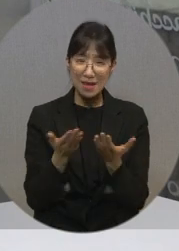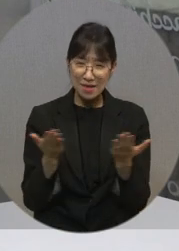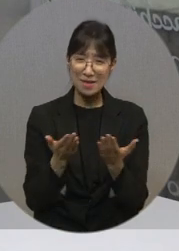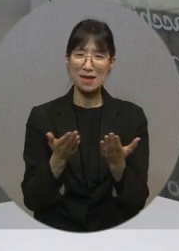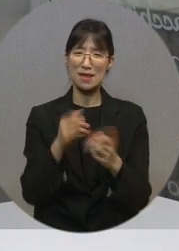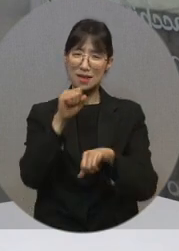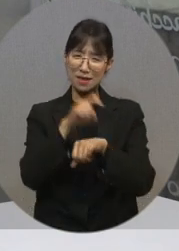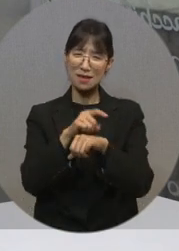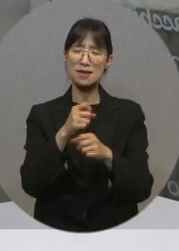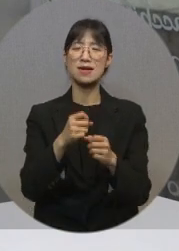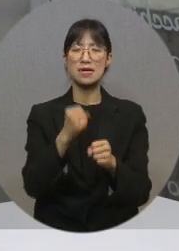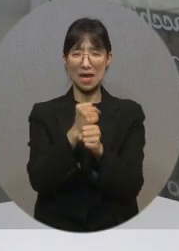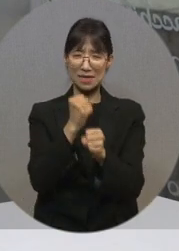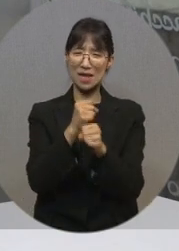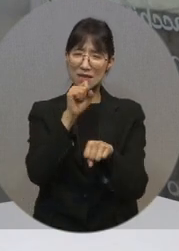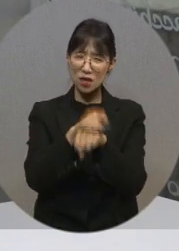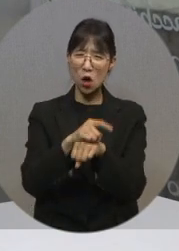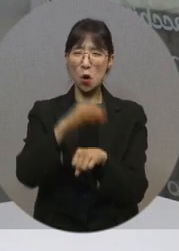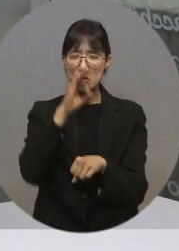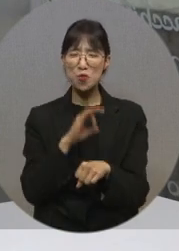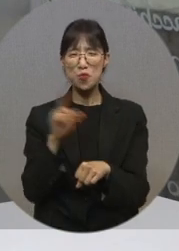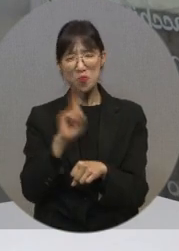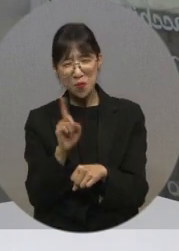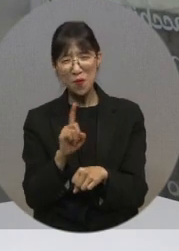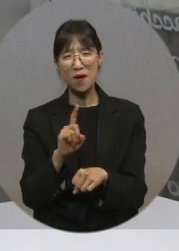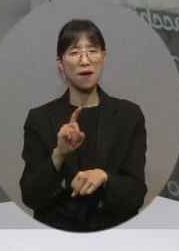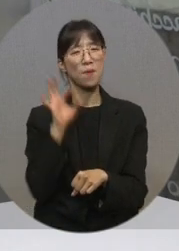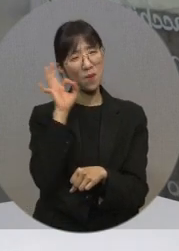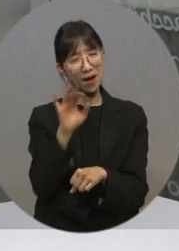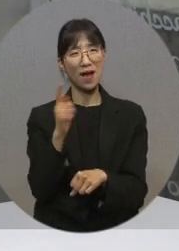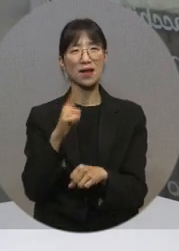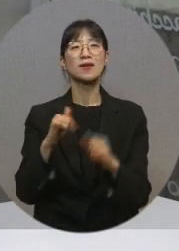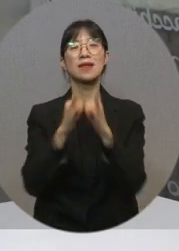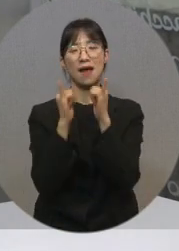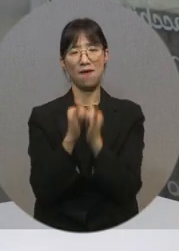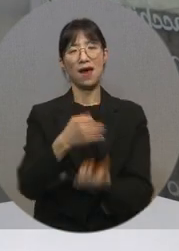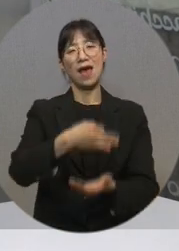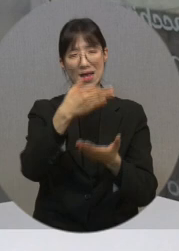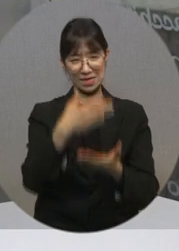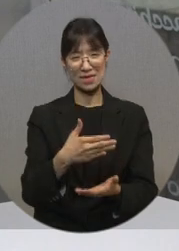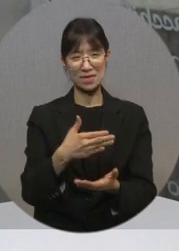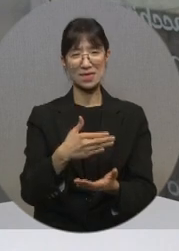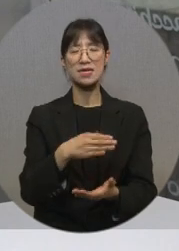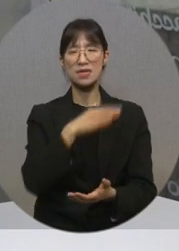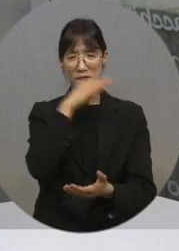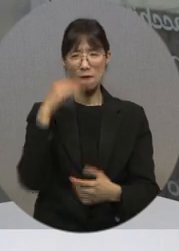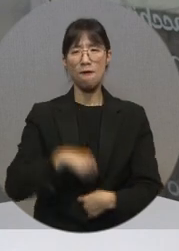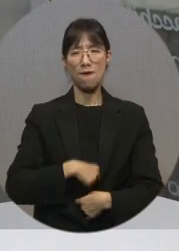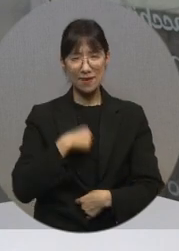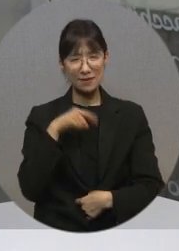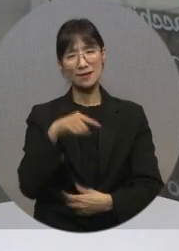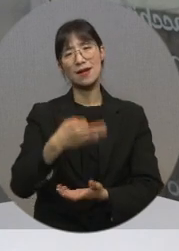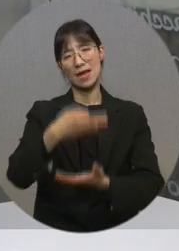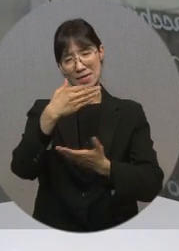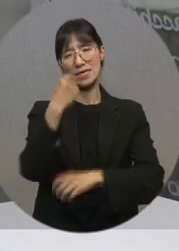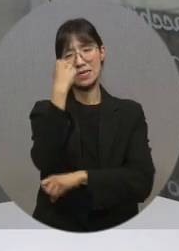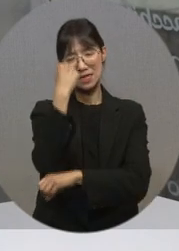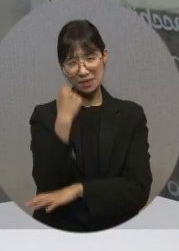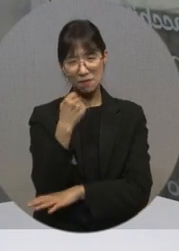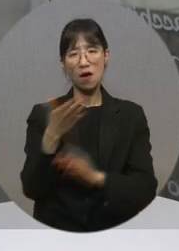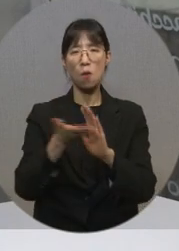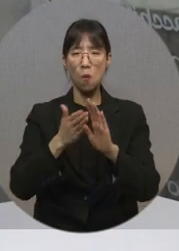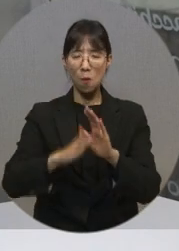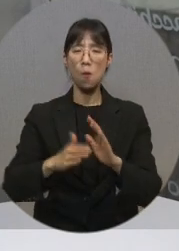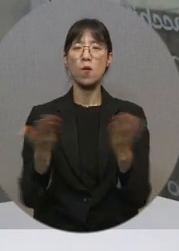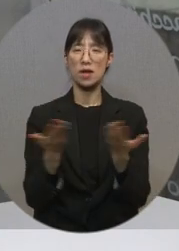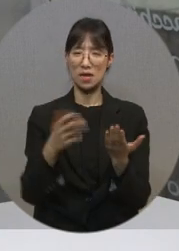생산성이나 효율성의 문제를 바라볼 것이 아니라 어떤 사회적인 가치, 그다음에 정의의 가치 이런 걸 기반으로 해서 공공의